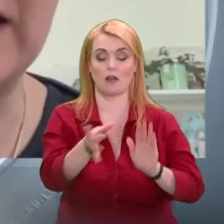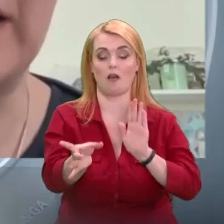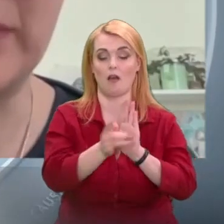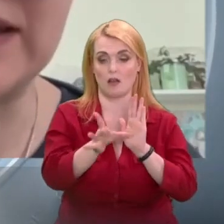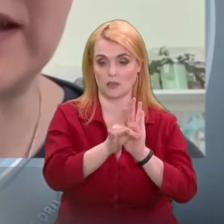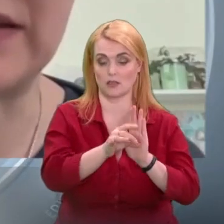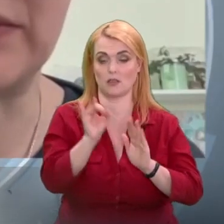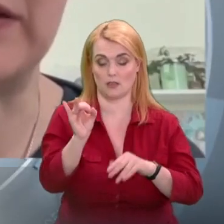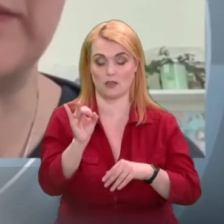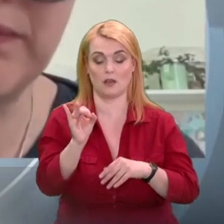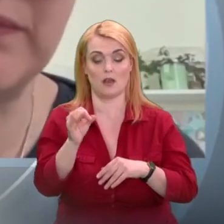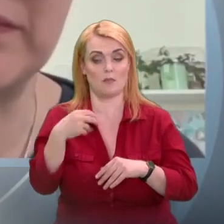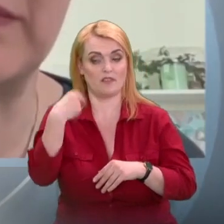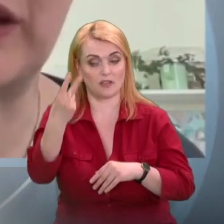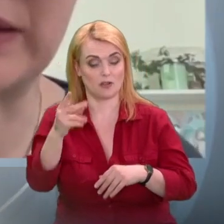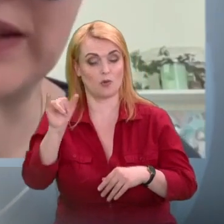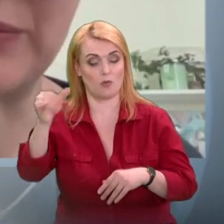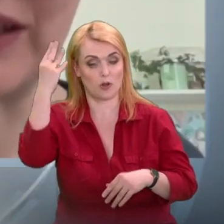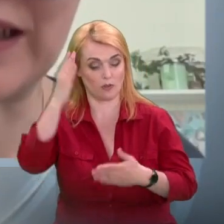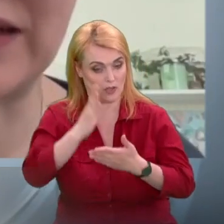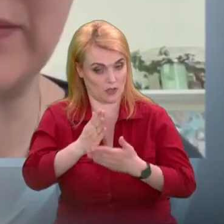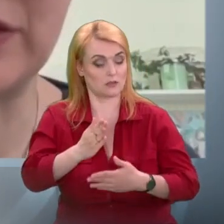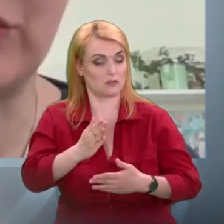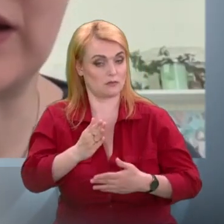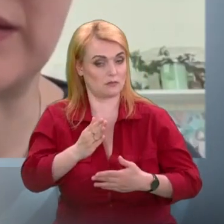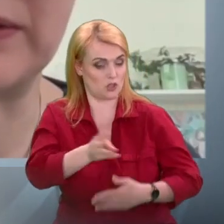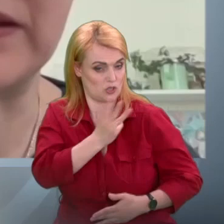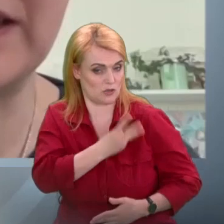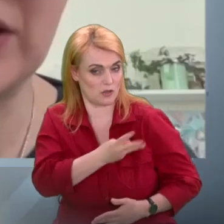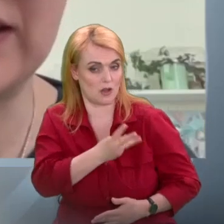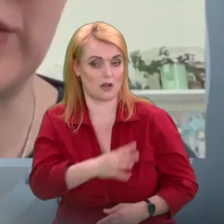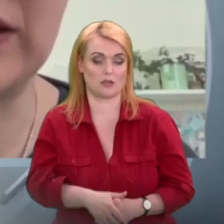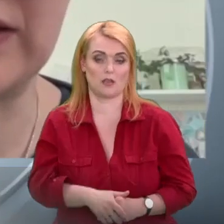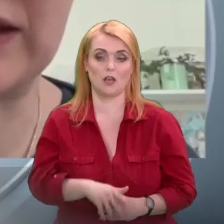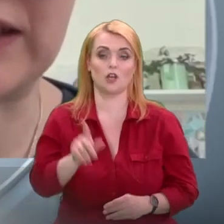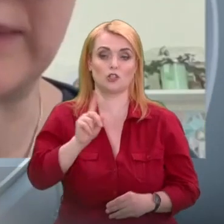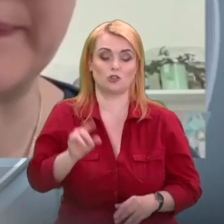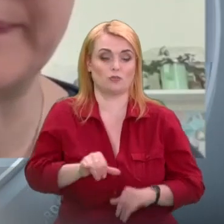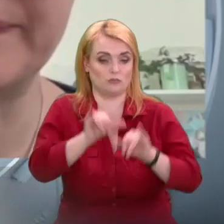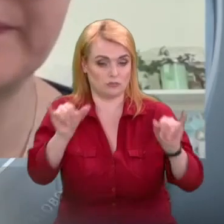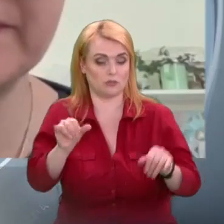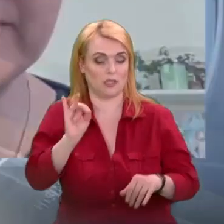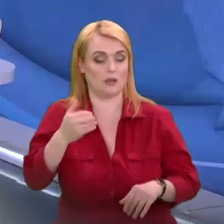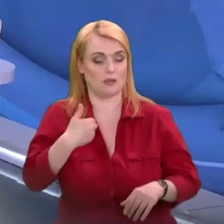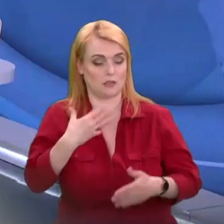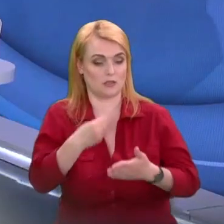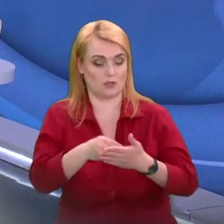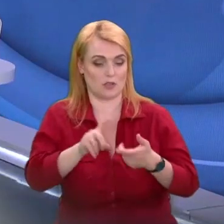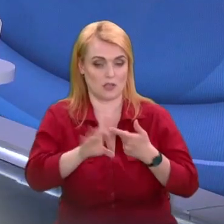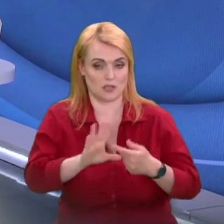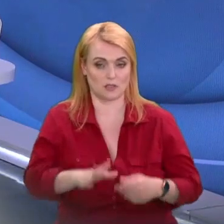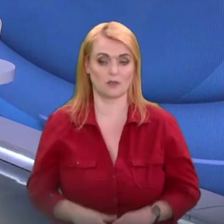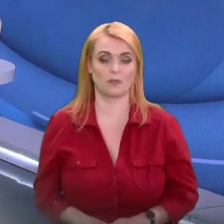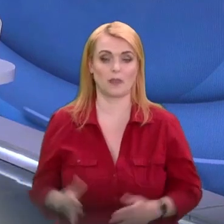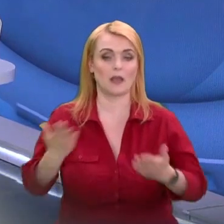are ambiție foarte puternică pentru a crește interconectivitatea. În ultimii ani ne-am